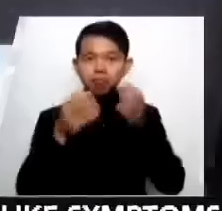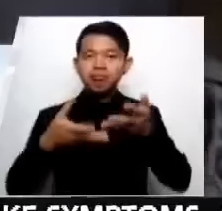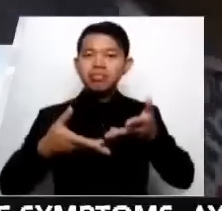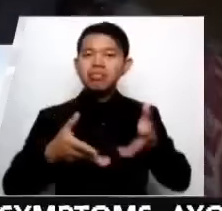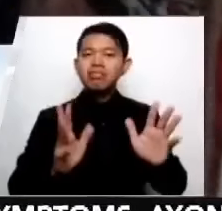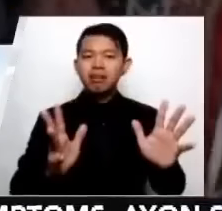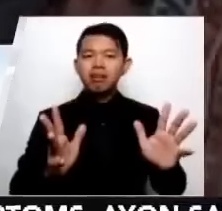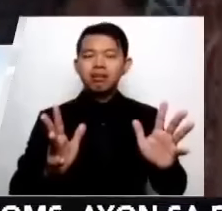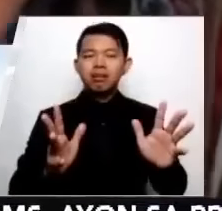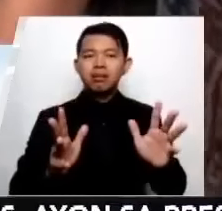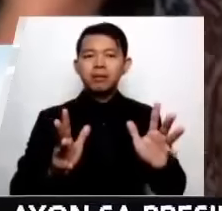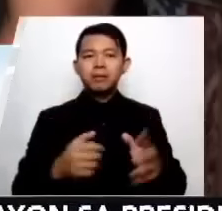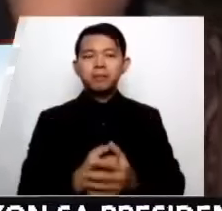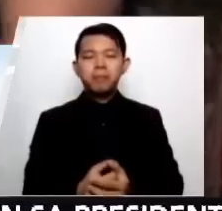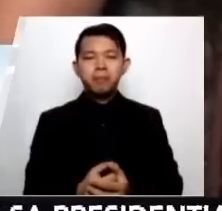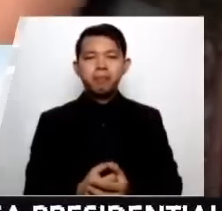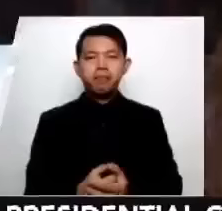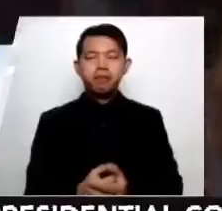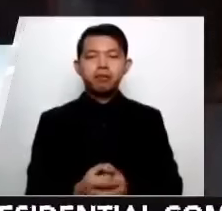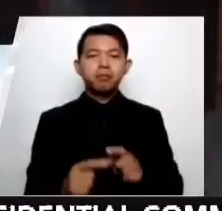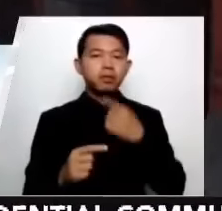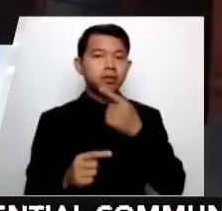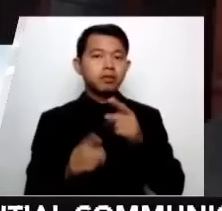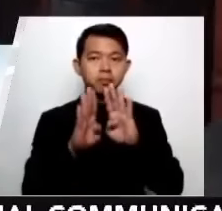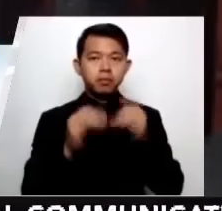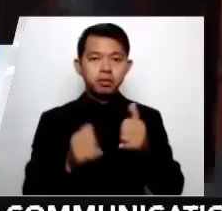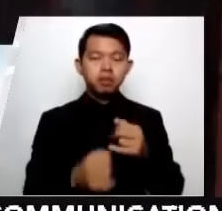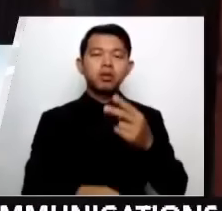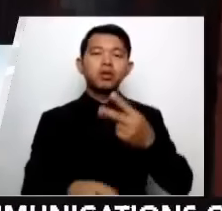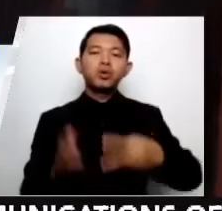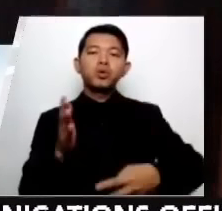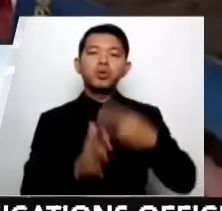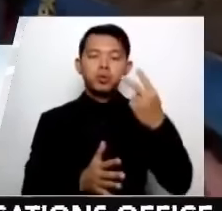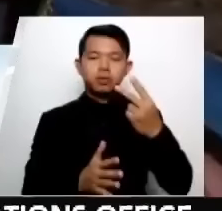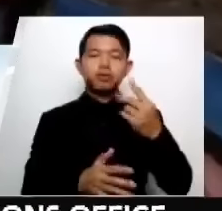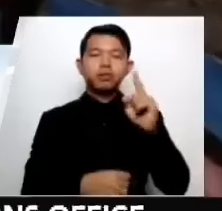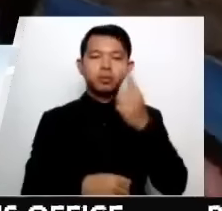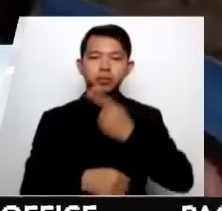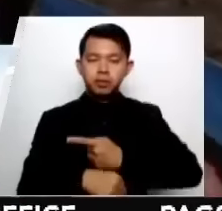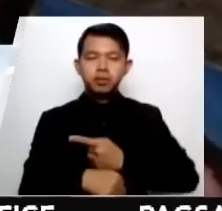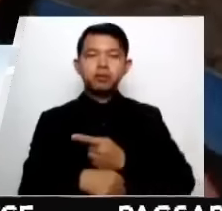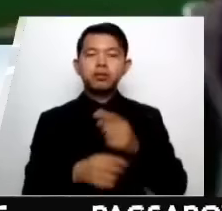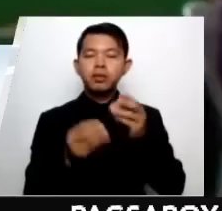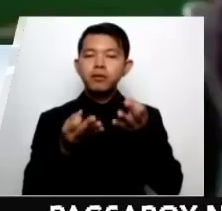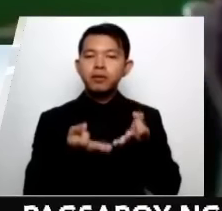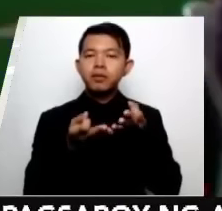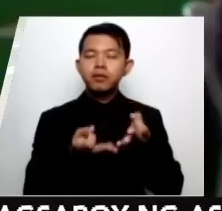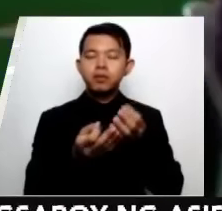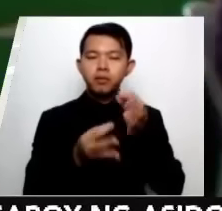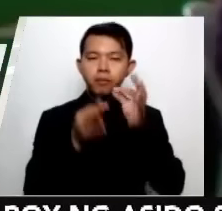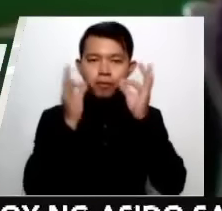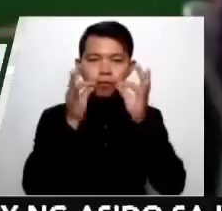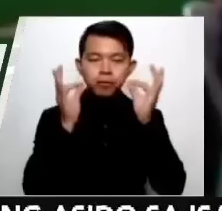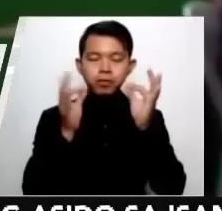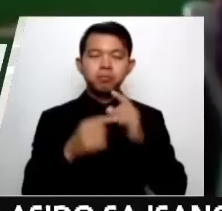sa isang araw nilang pinakakain ng mga pusa. Posible raw na nag-away ang 3 pusa kaya namatay. Hindi naman po talaga